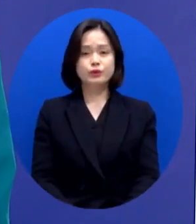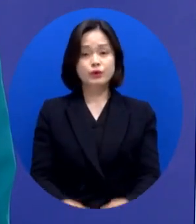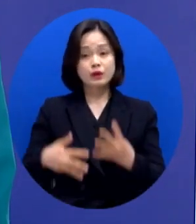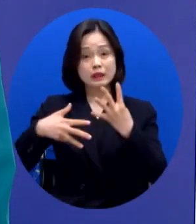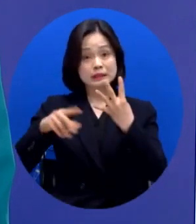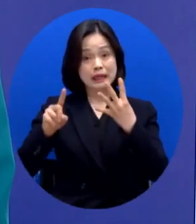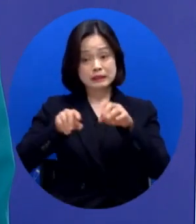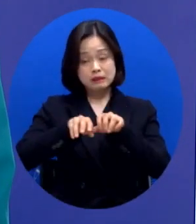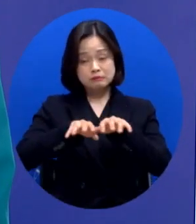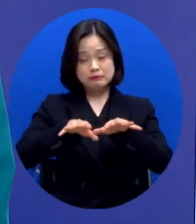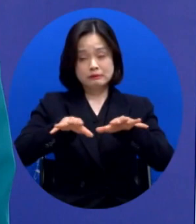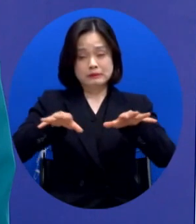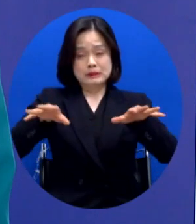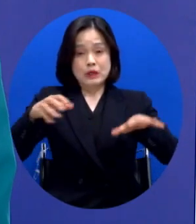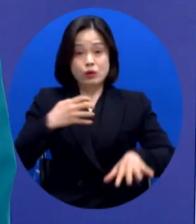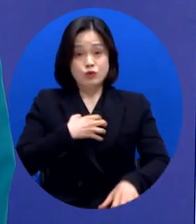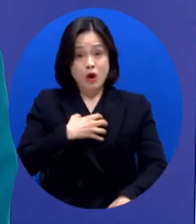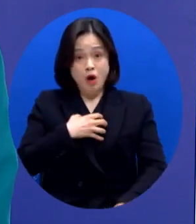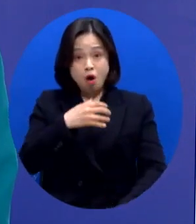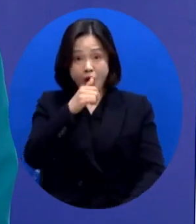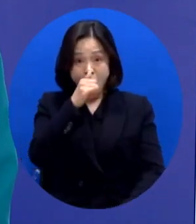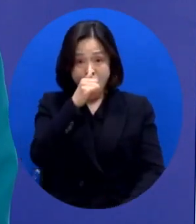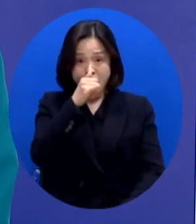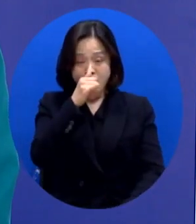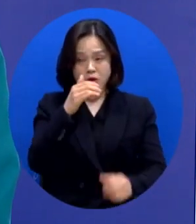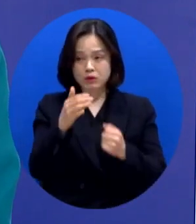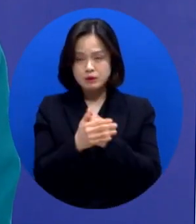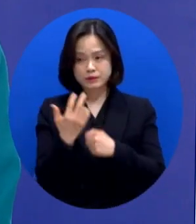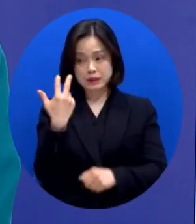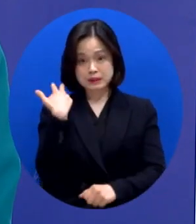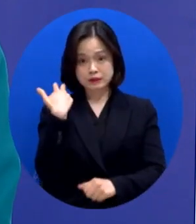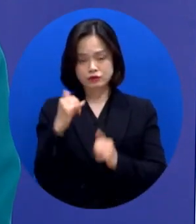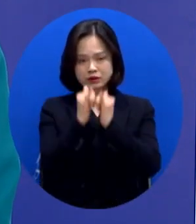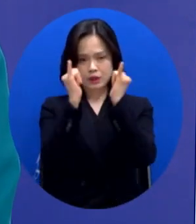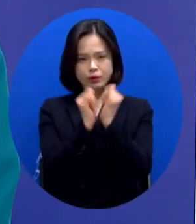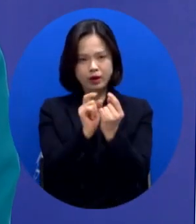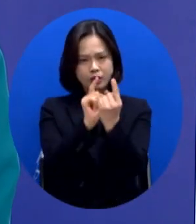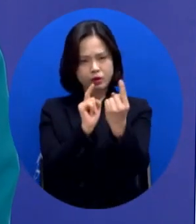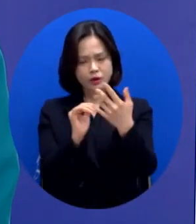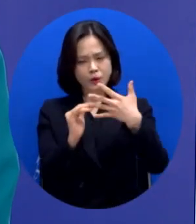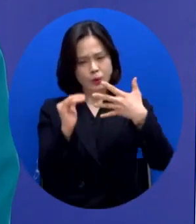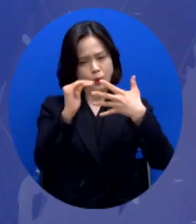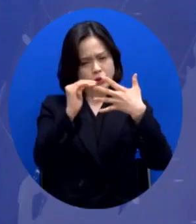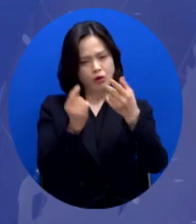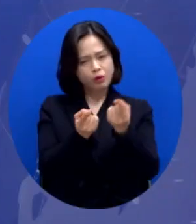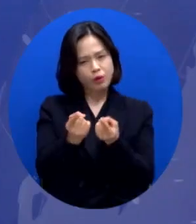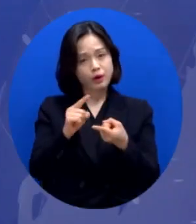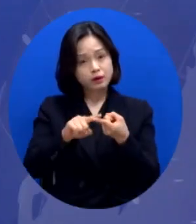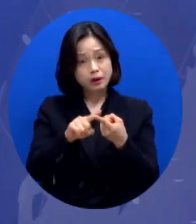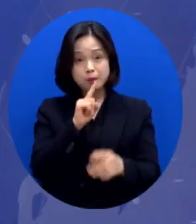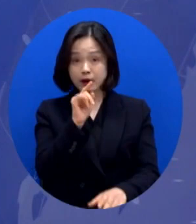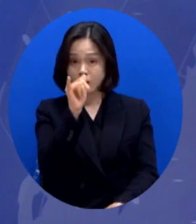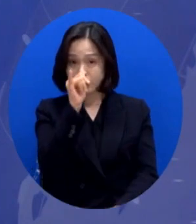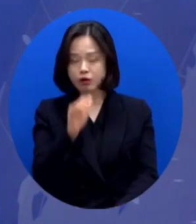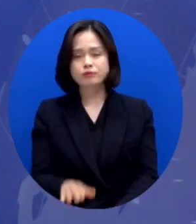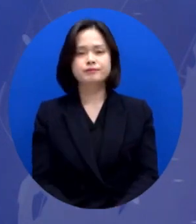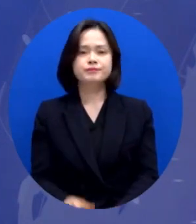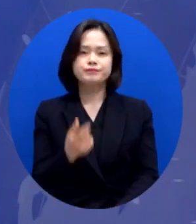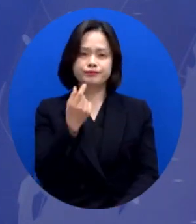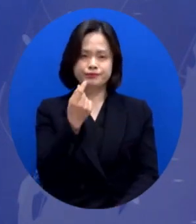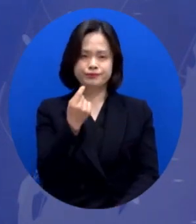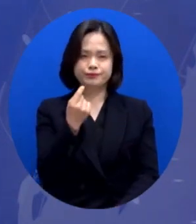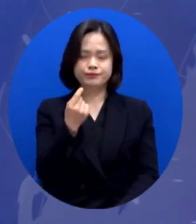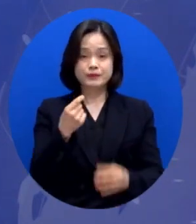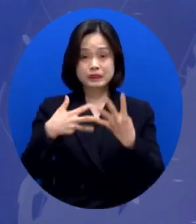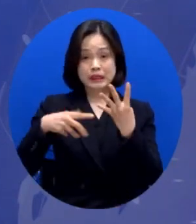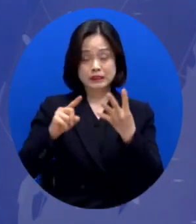유행이 우려되는 상황에서 또 지난주에는 이 거리두기 단계 이슈도 있었다고요. 어떤 내용입니까? 네, 코로나19 4차 유행 위협이